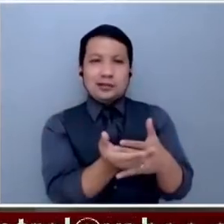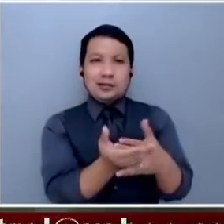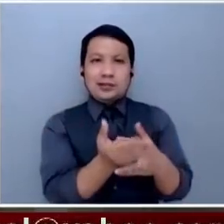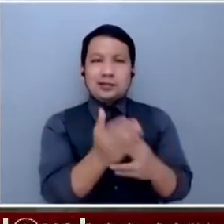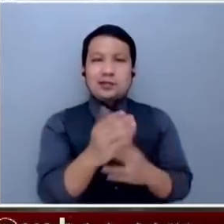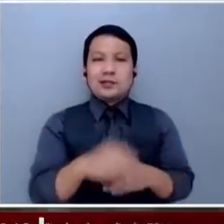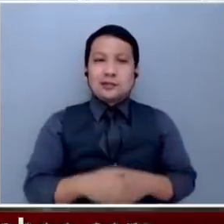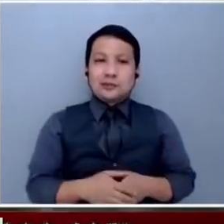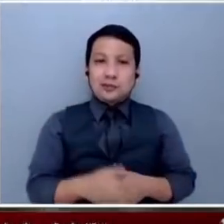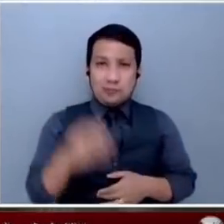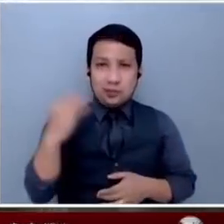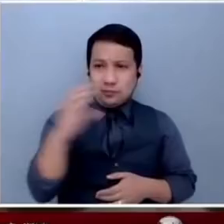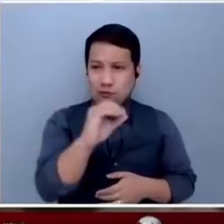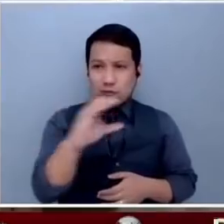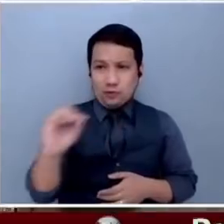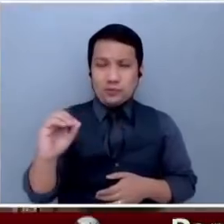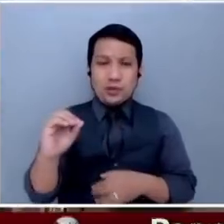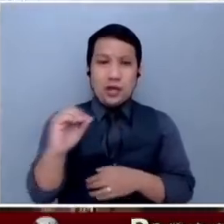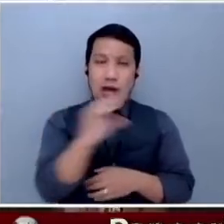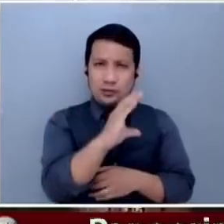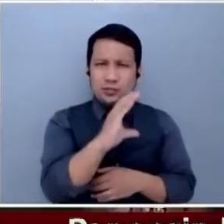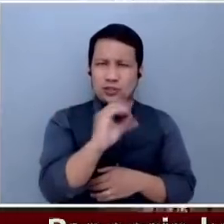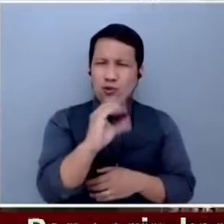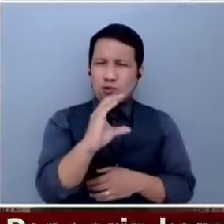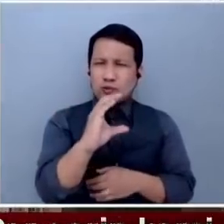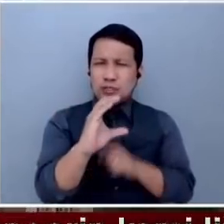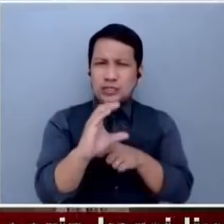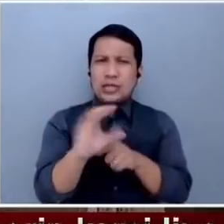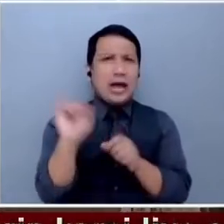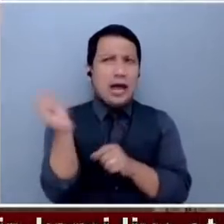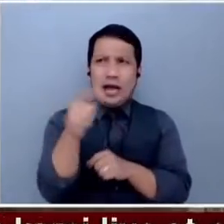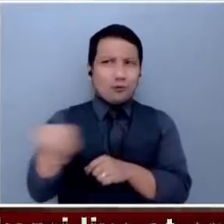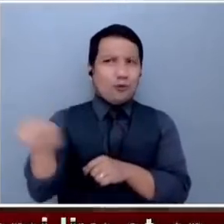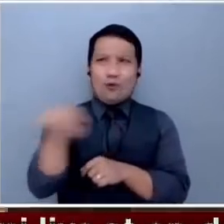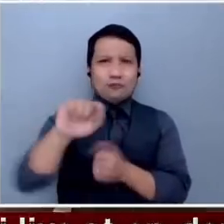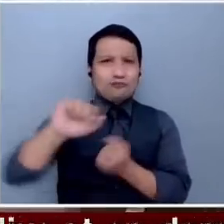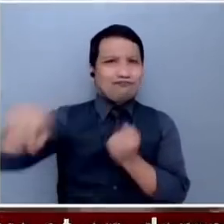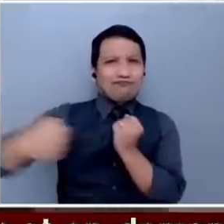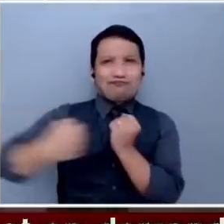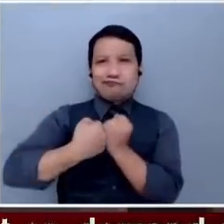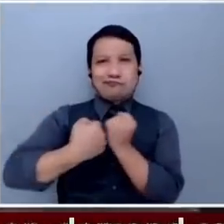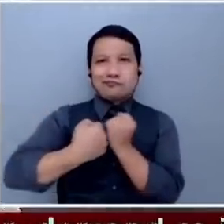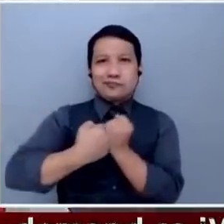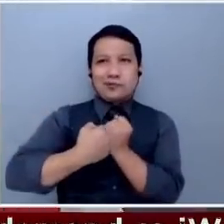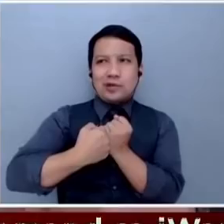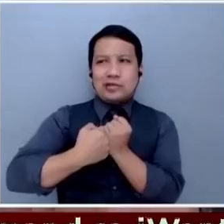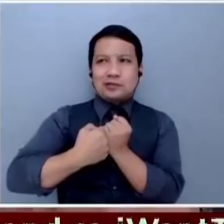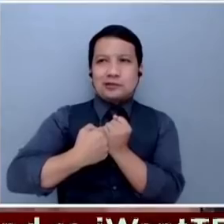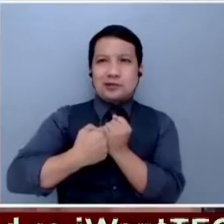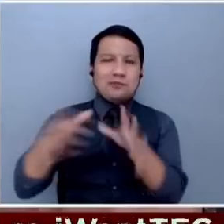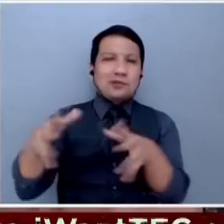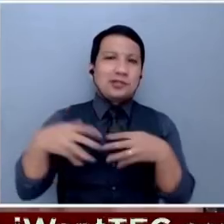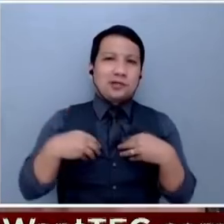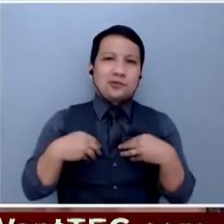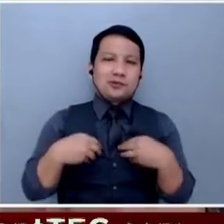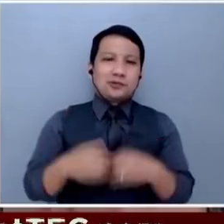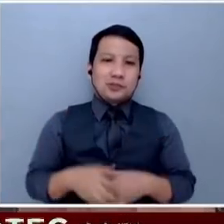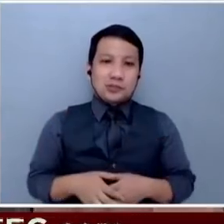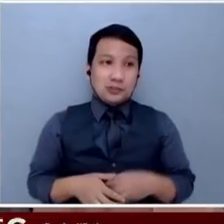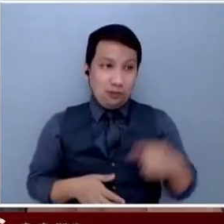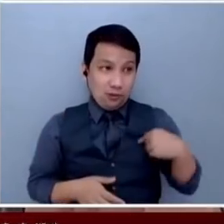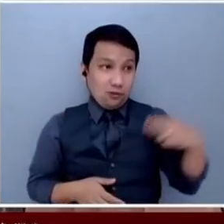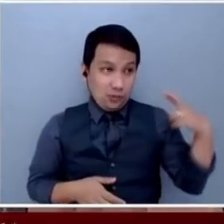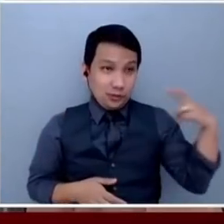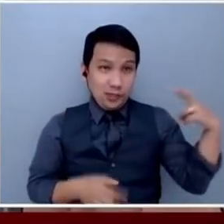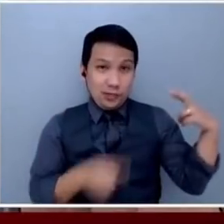malinaw, sinabi ni Mayor Isko na lahat ng suportang makukuha niya, tatanggapin niya. Suportahan ako ng kanan. Thank